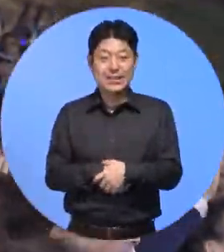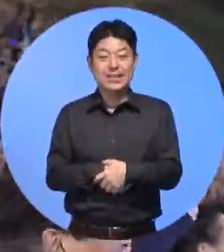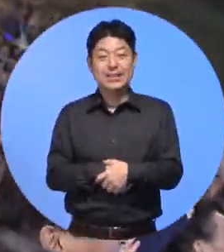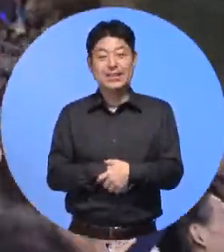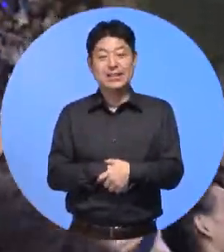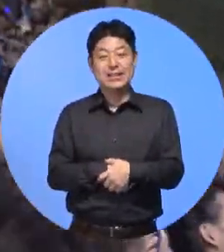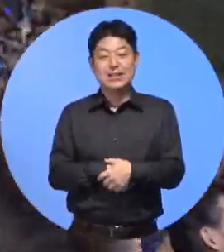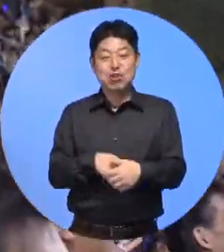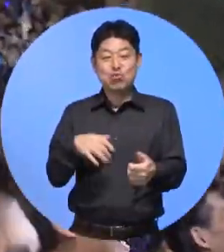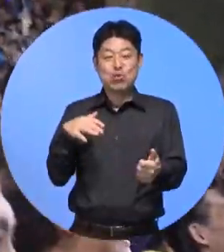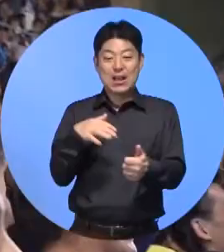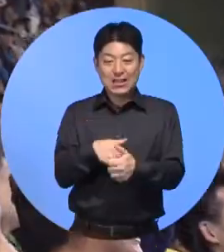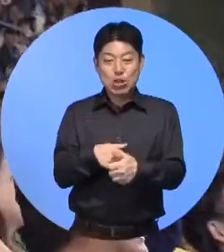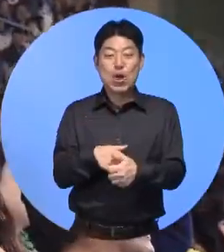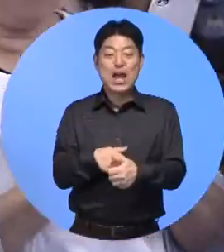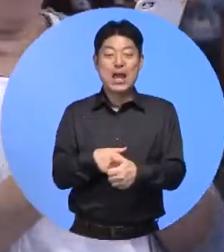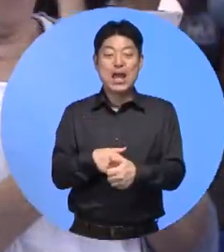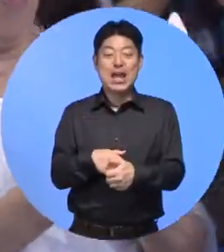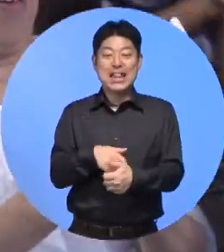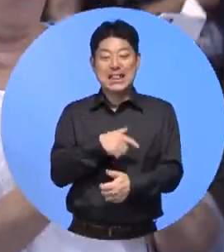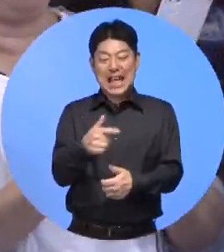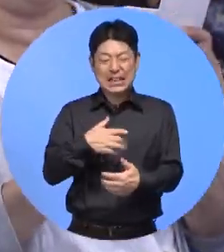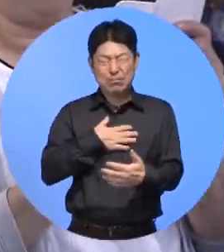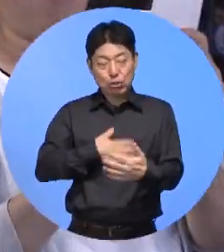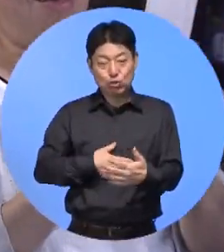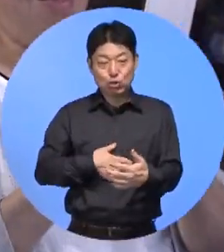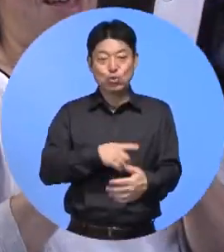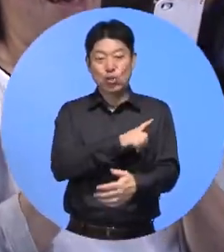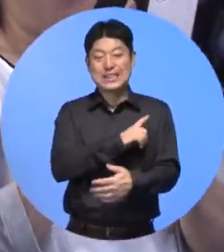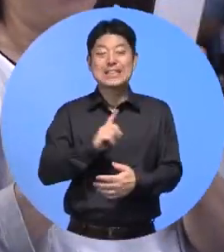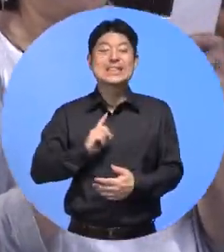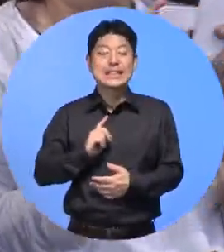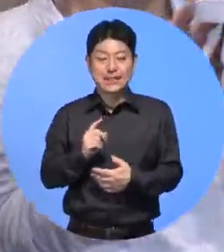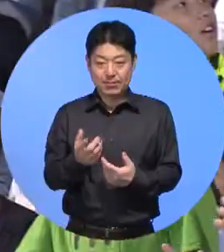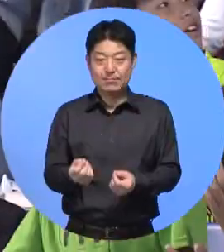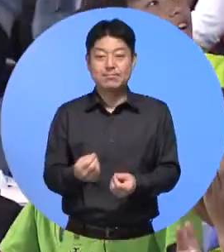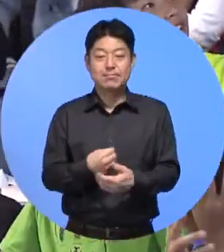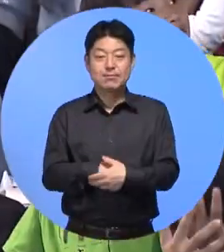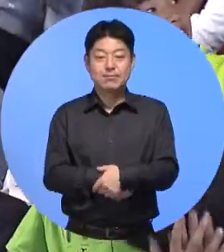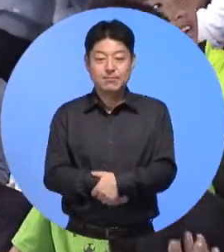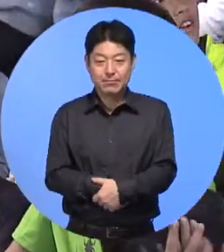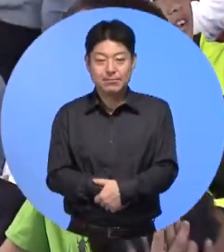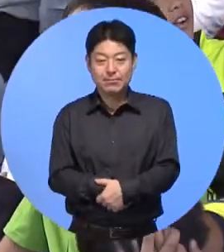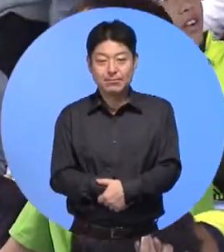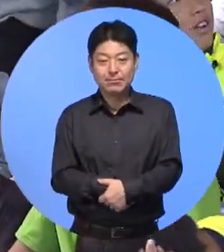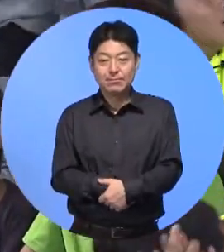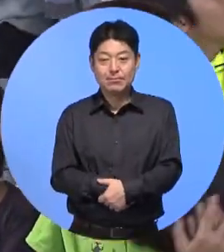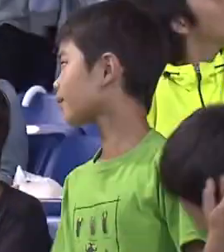訪れたファンは大満足の一日でした。